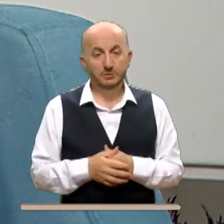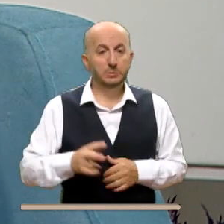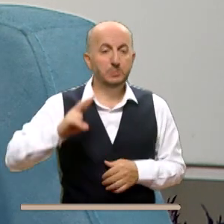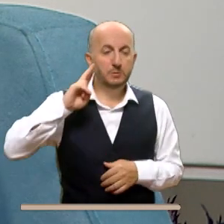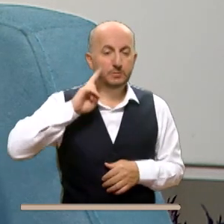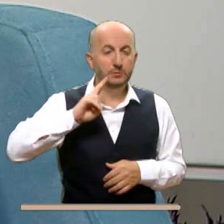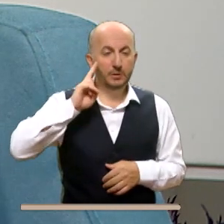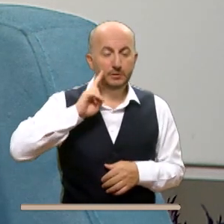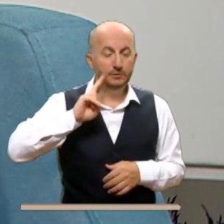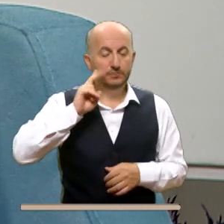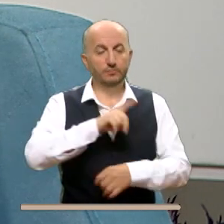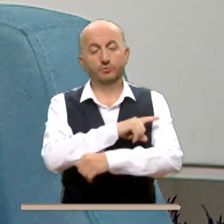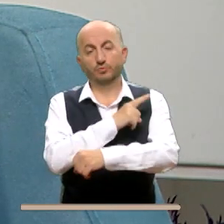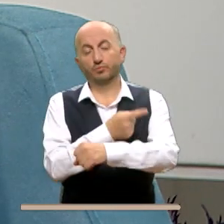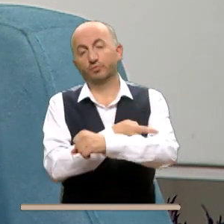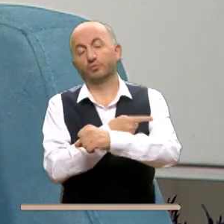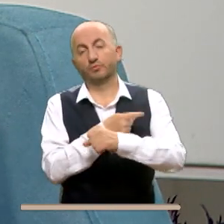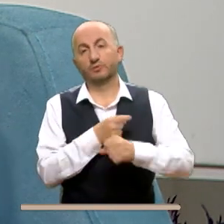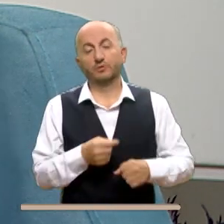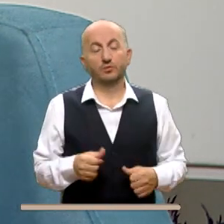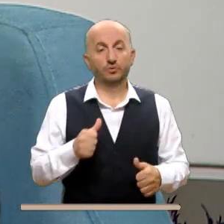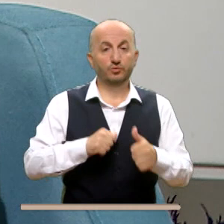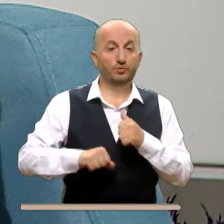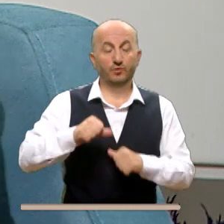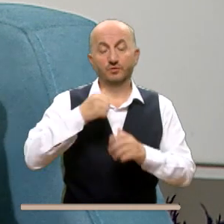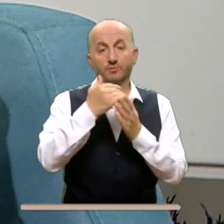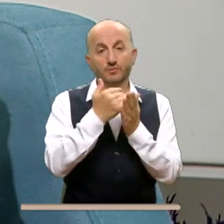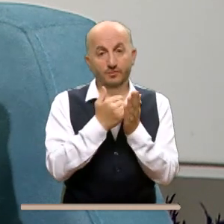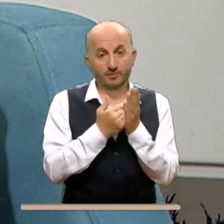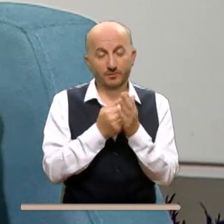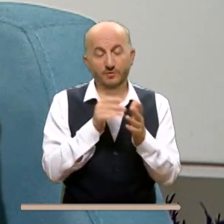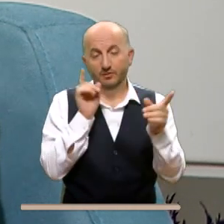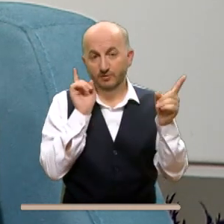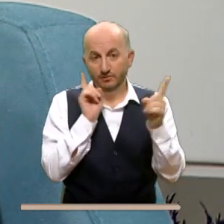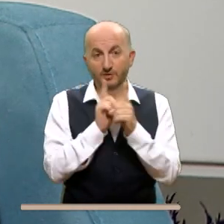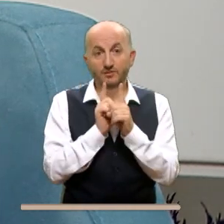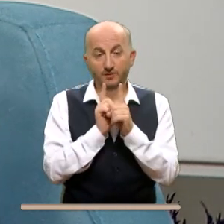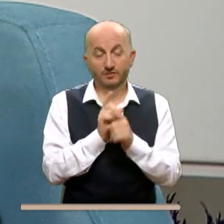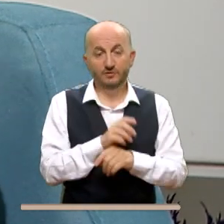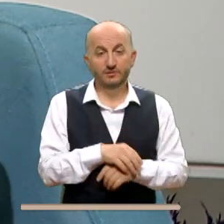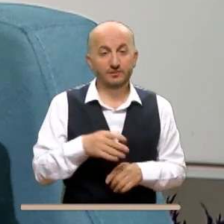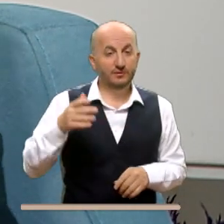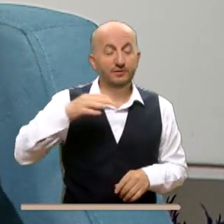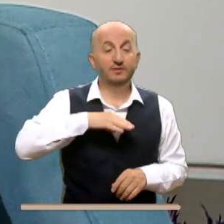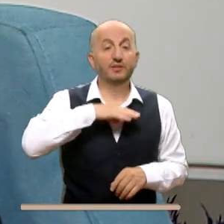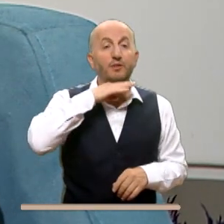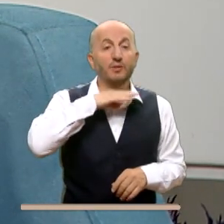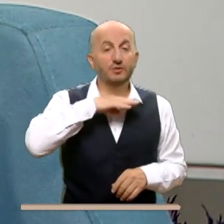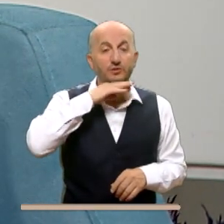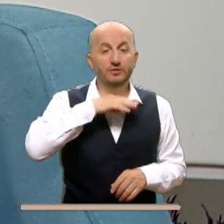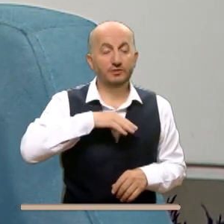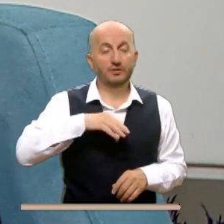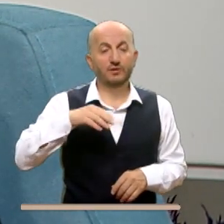zengin yelpazeli, güçlü bir üniversite programlarıyla karşı karşıyayız. Yabancı Diller